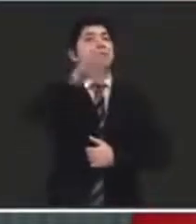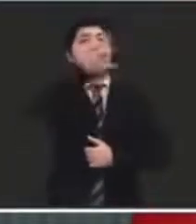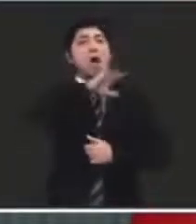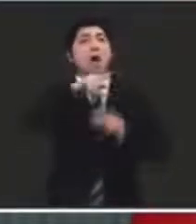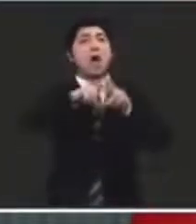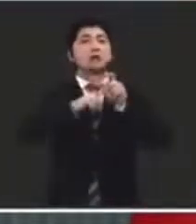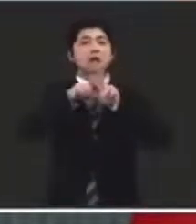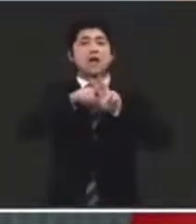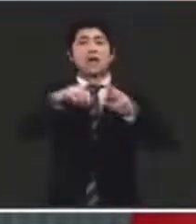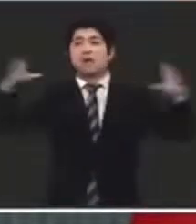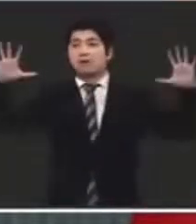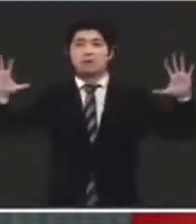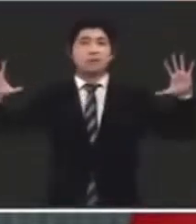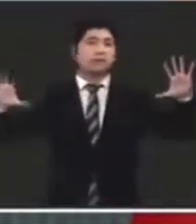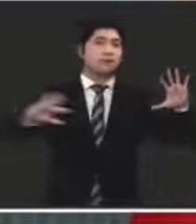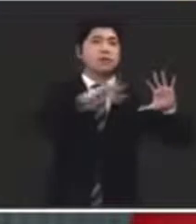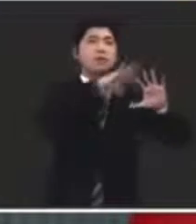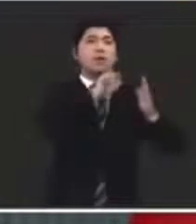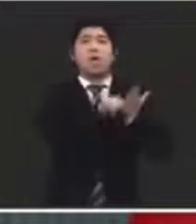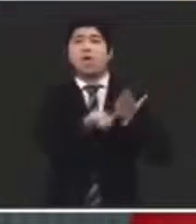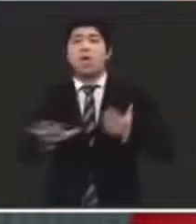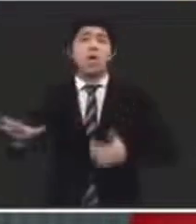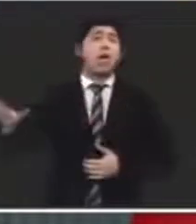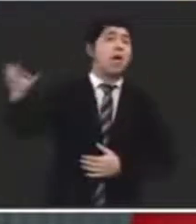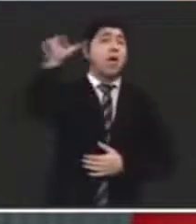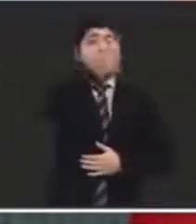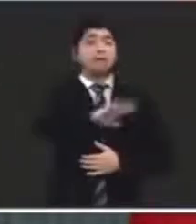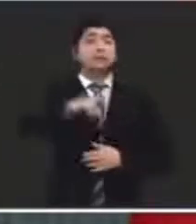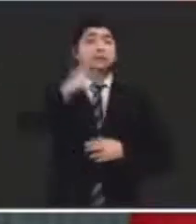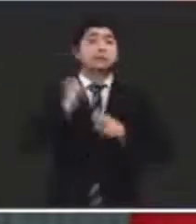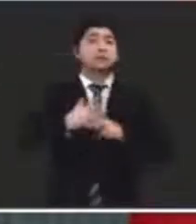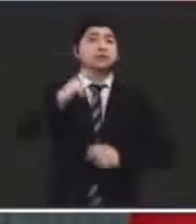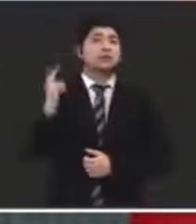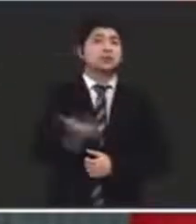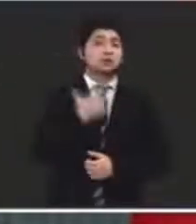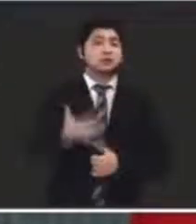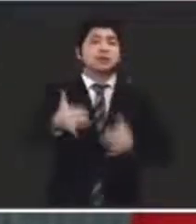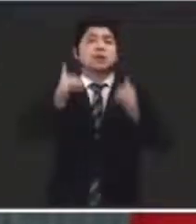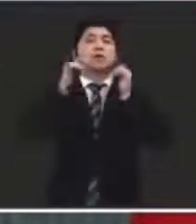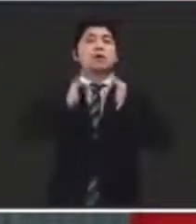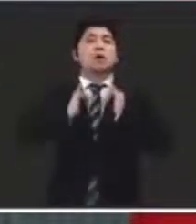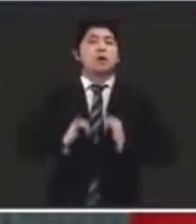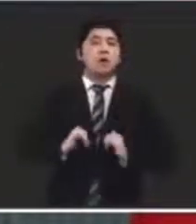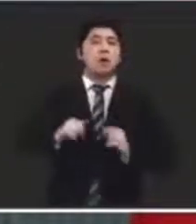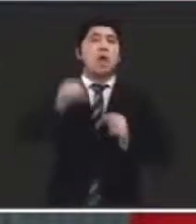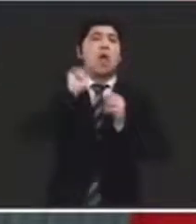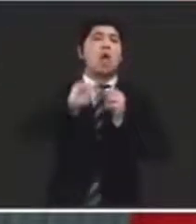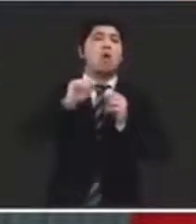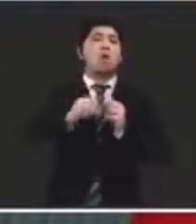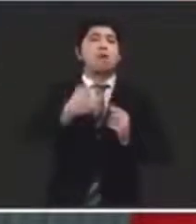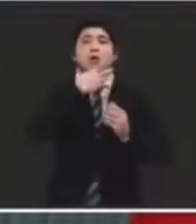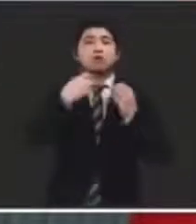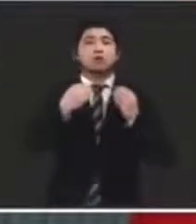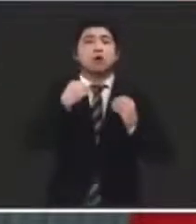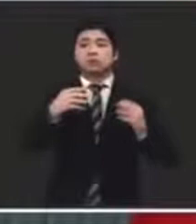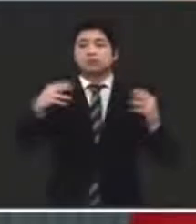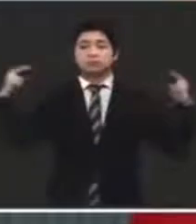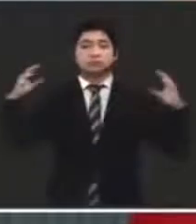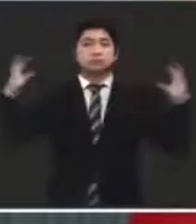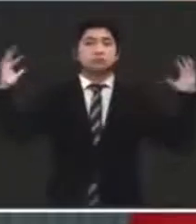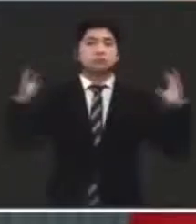Asya'ya bölgemizin tamamının hızlı konforlu ekonomik bir şekilde buluşmasını